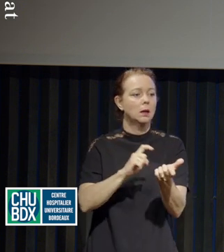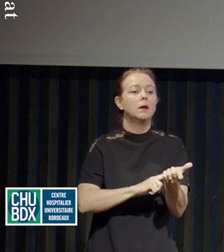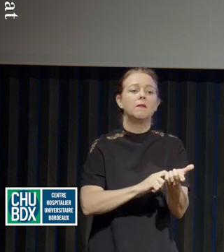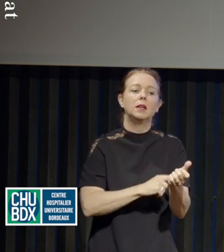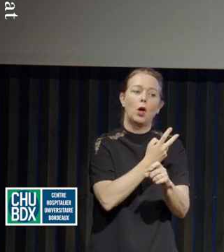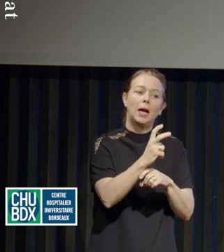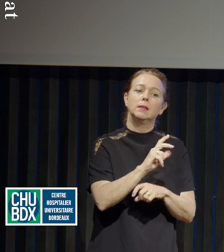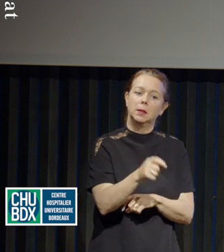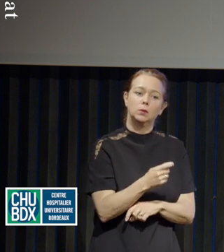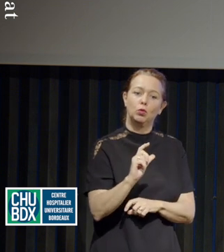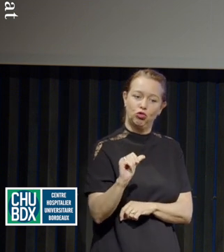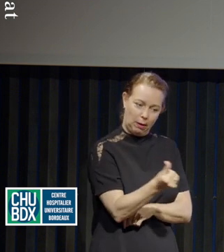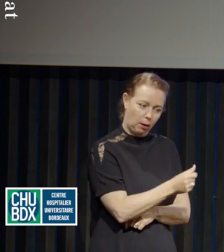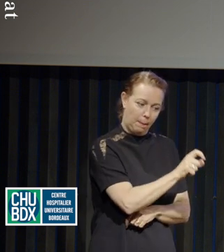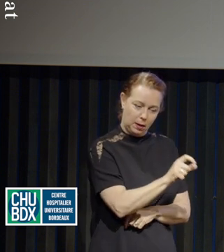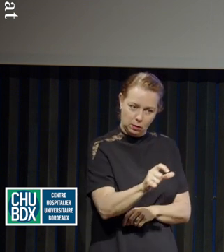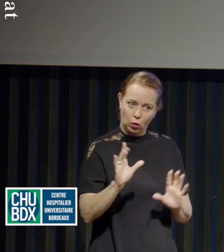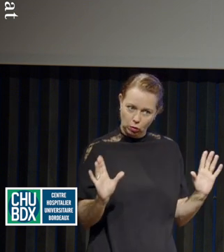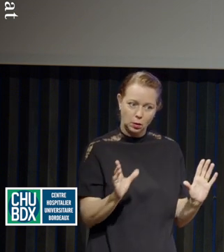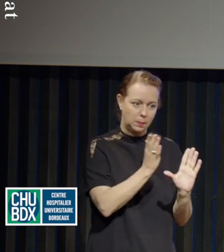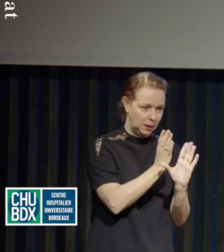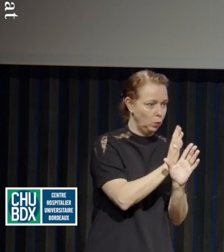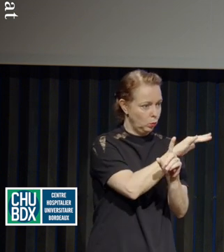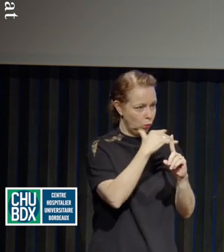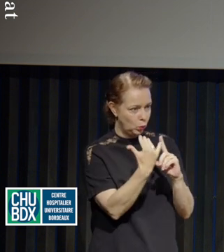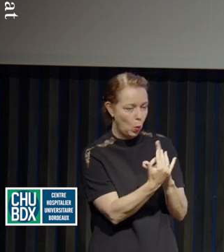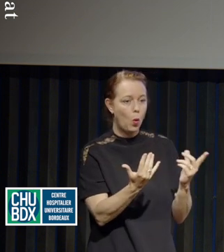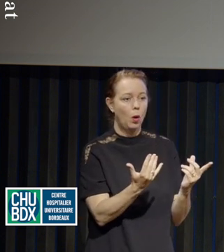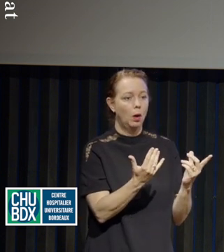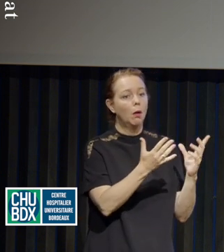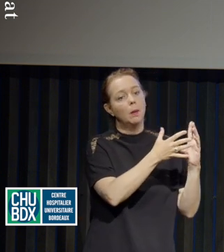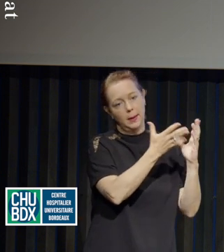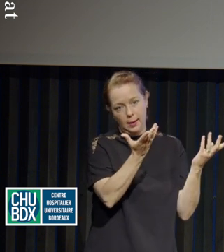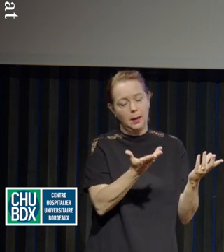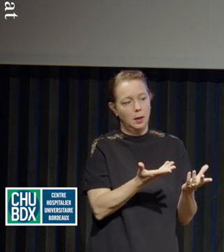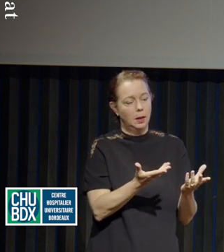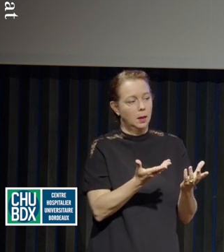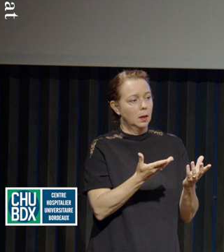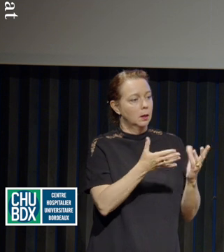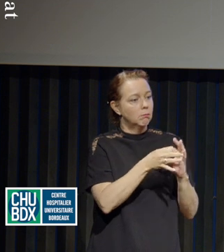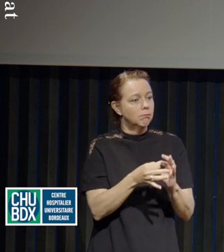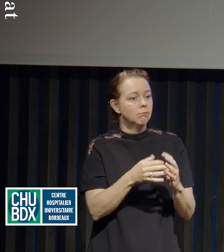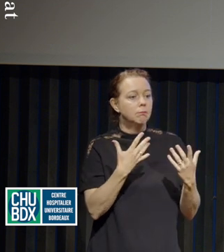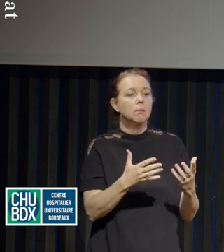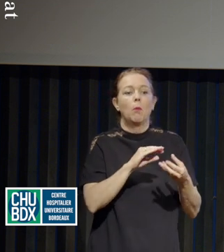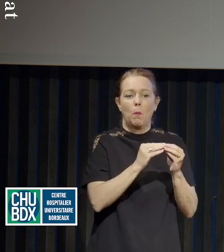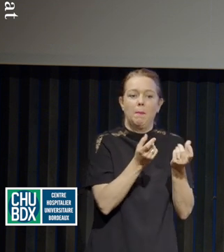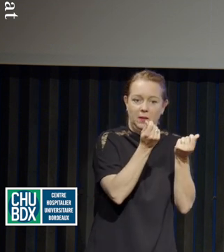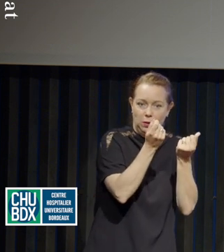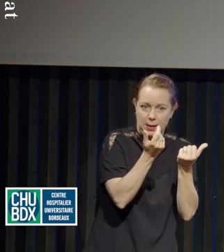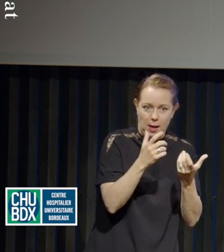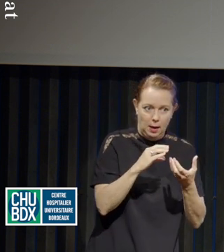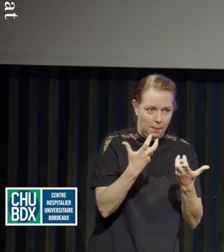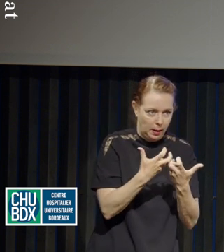risque individuels, des facteurs de risque psychosociaux, en lien avec des difficultés financières, l'exposition